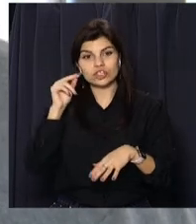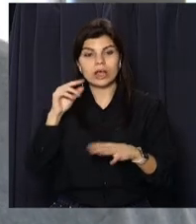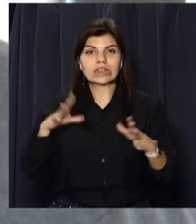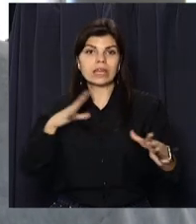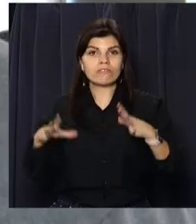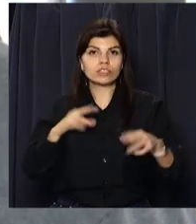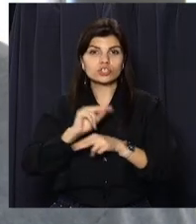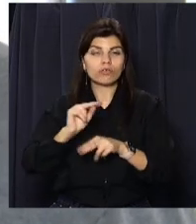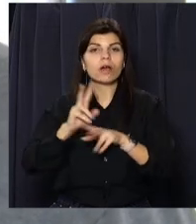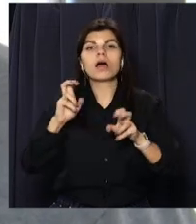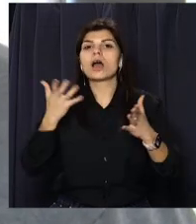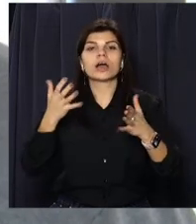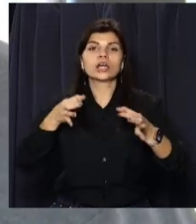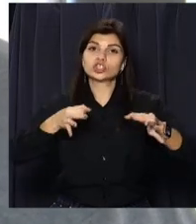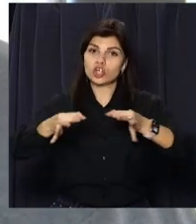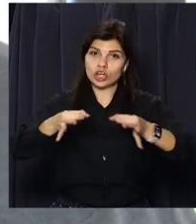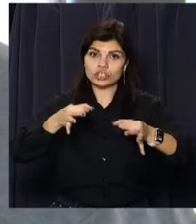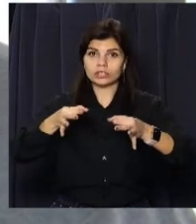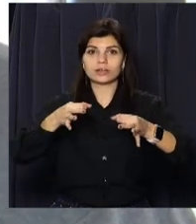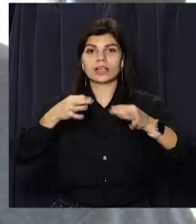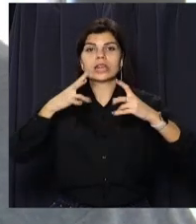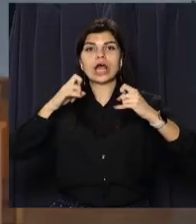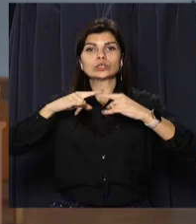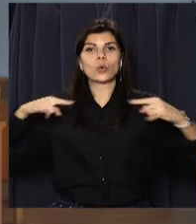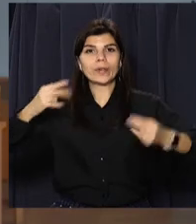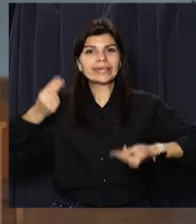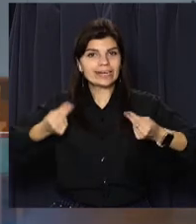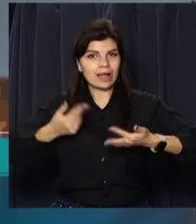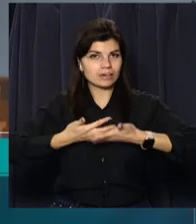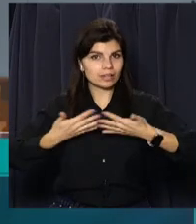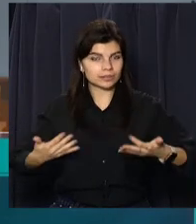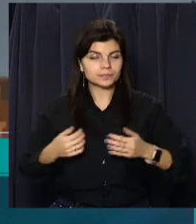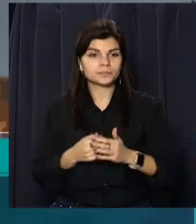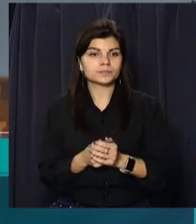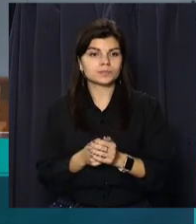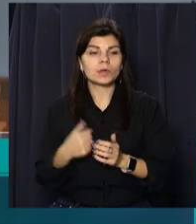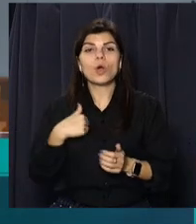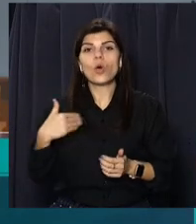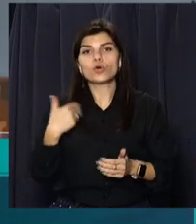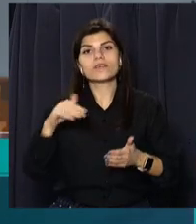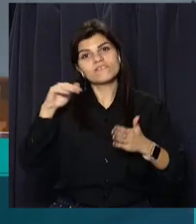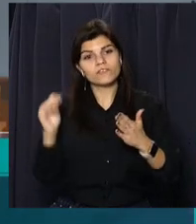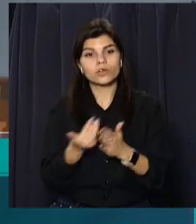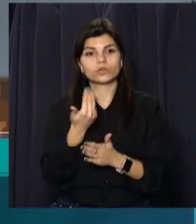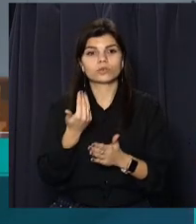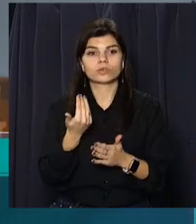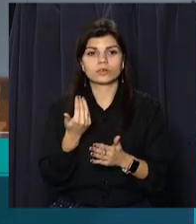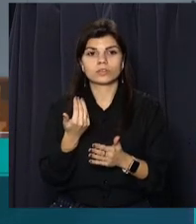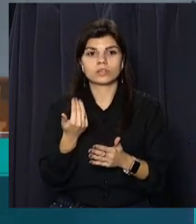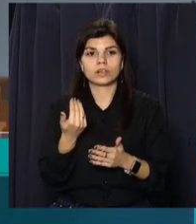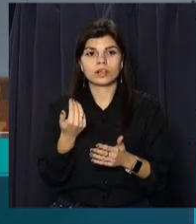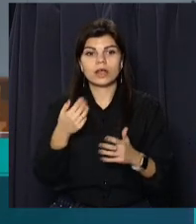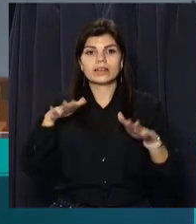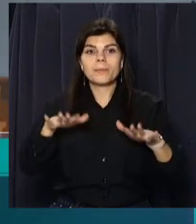навчально-тренувальні змагання шашок, шашки, настільні ігри. Ми хочемо відновити на